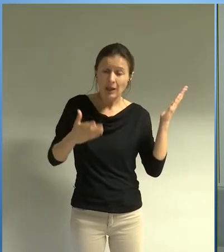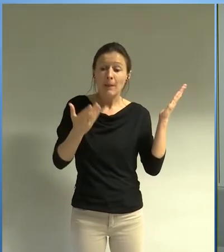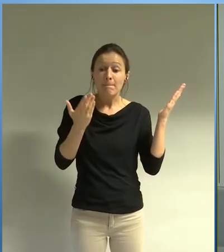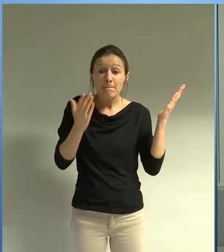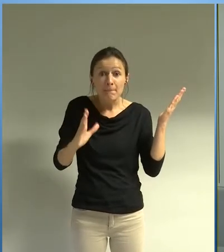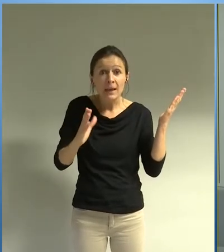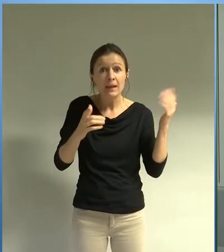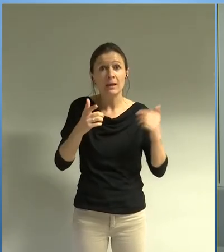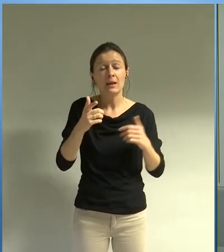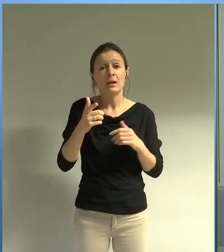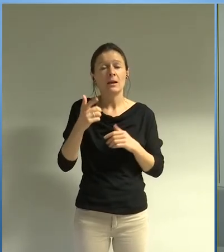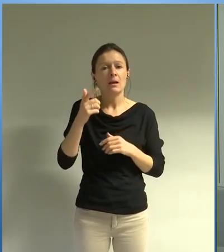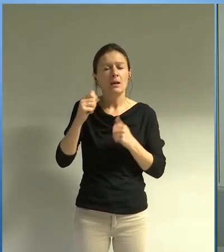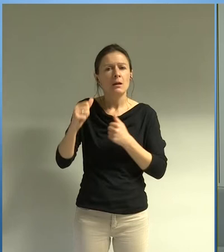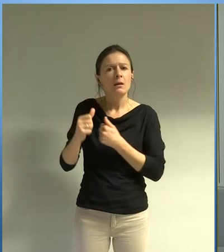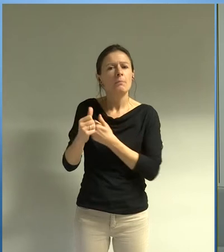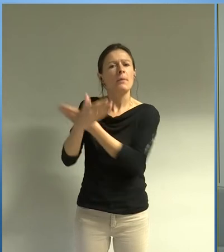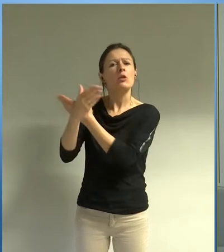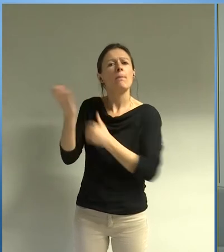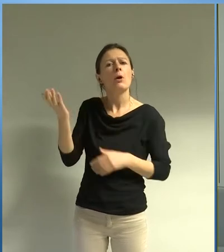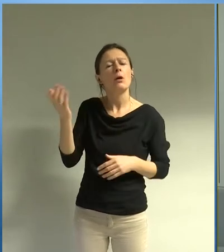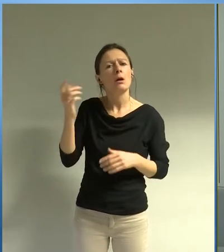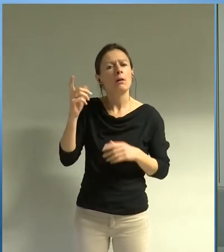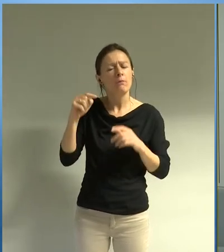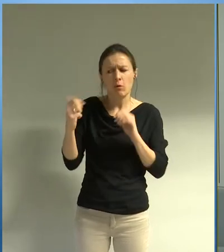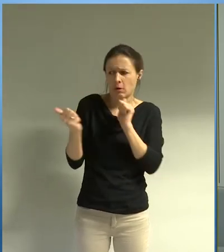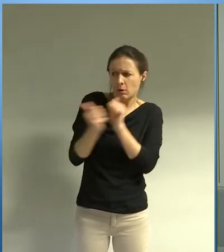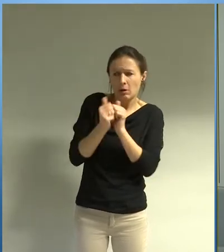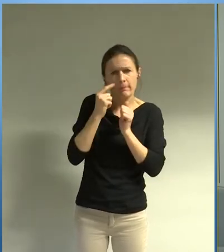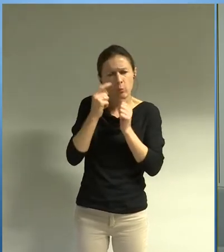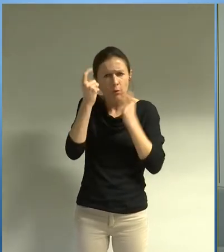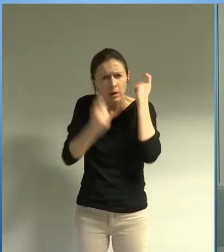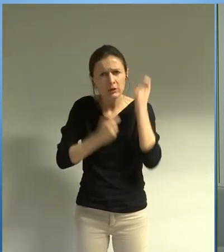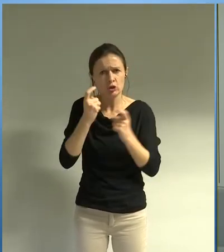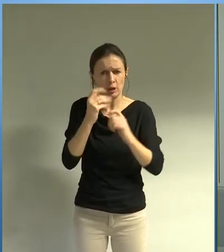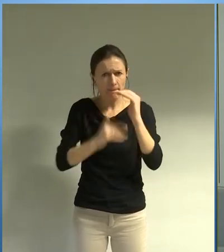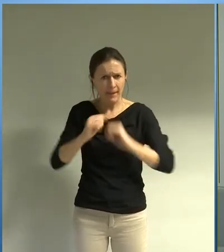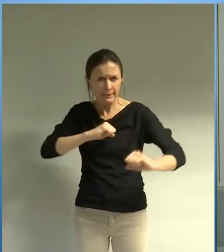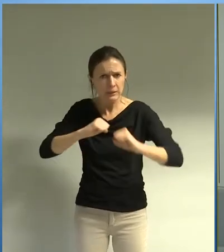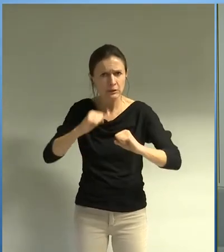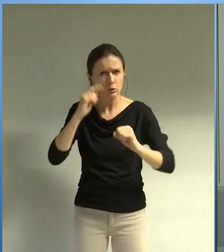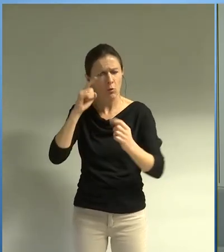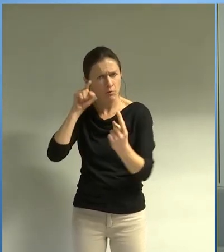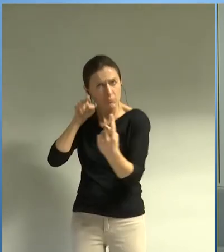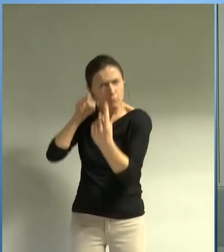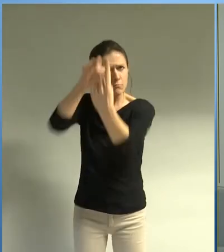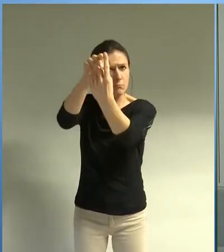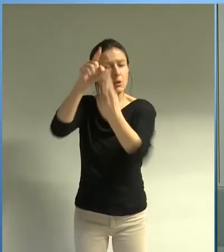comme s'était dit à l'instant un plan d'action ambitieux pour une véritable transition écologique résiliente